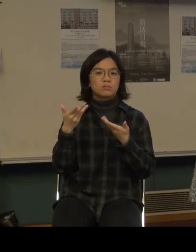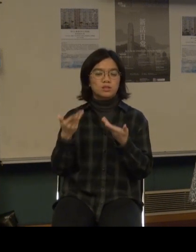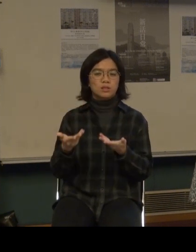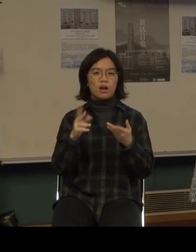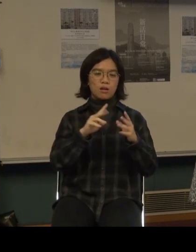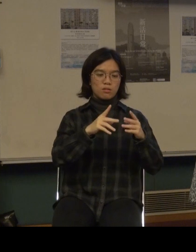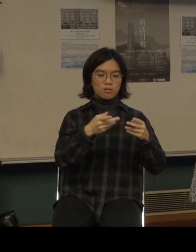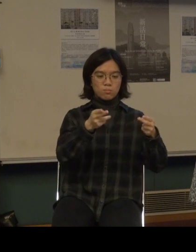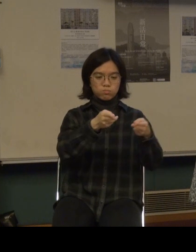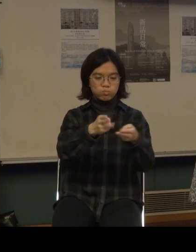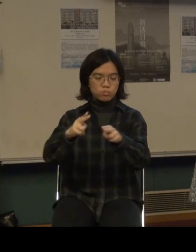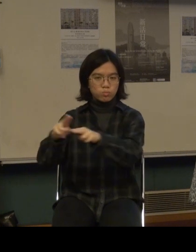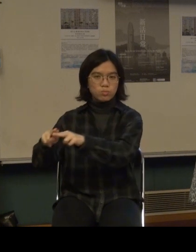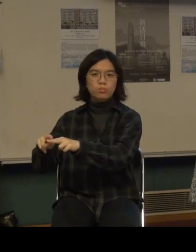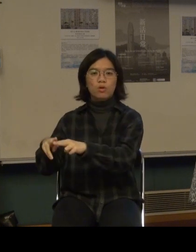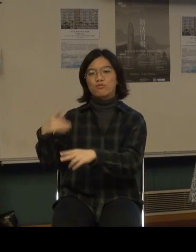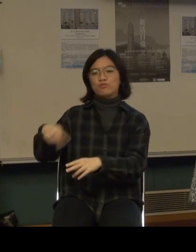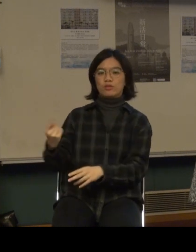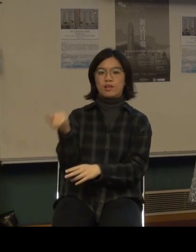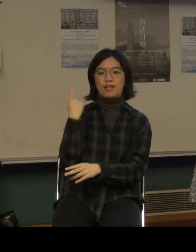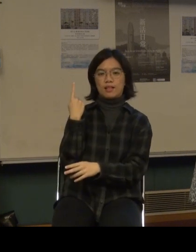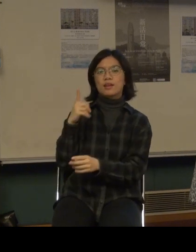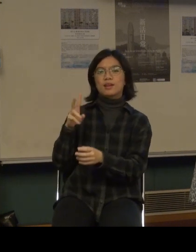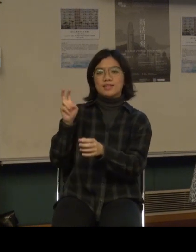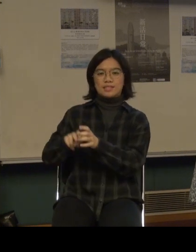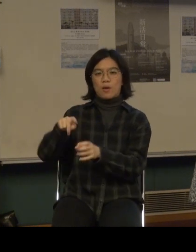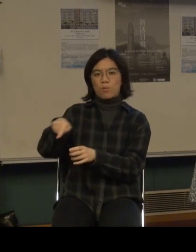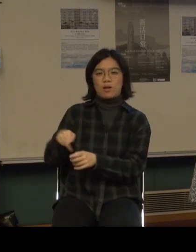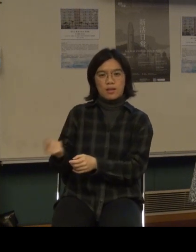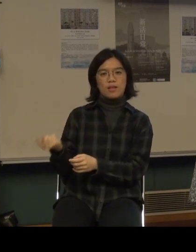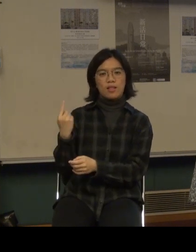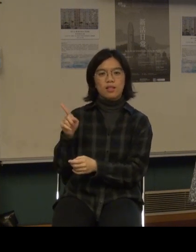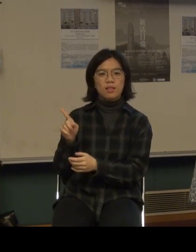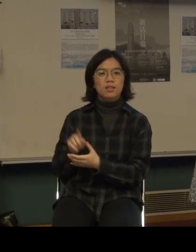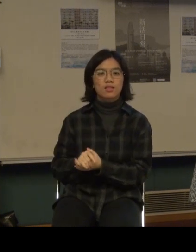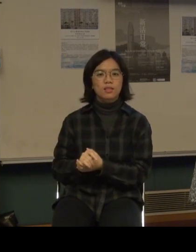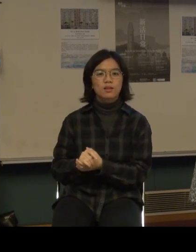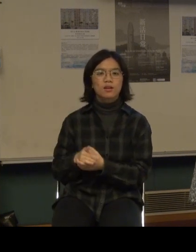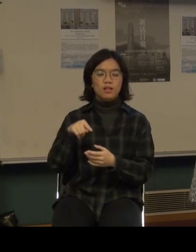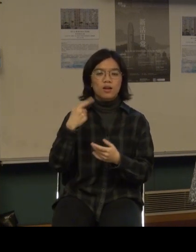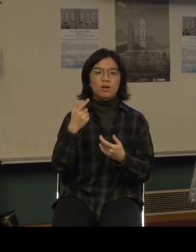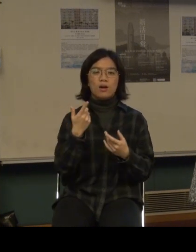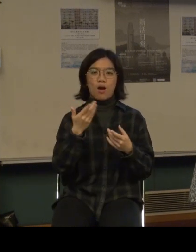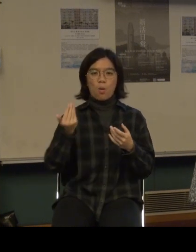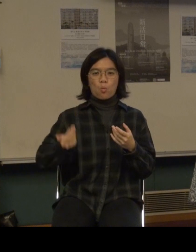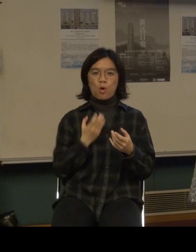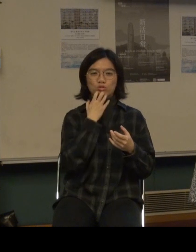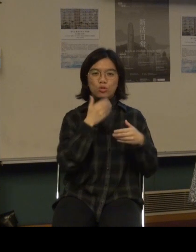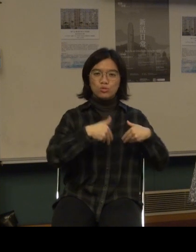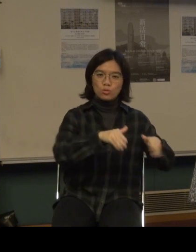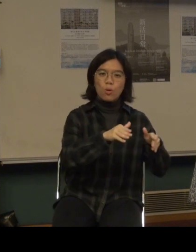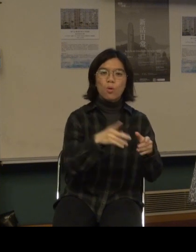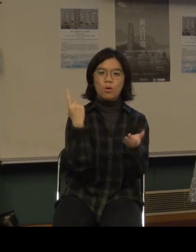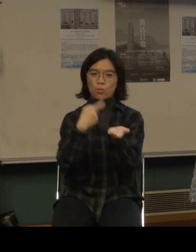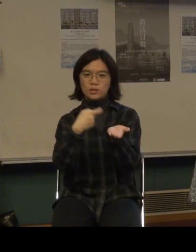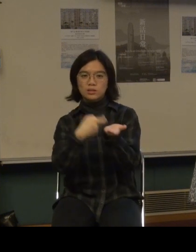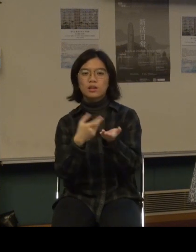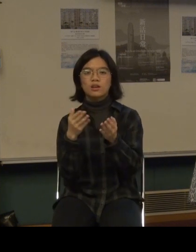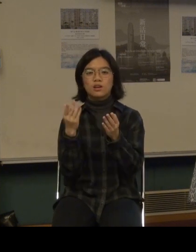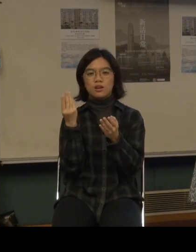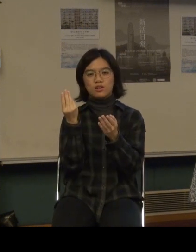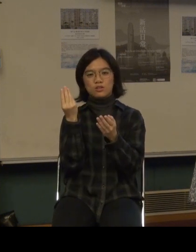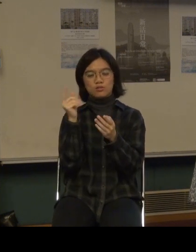剩咗西環呢一個嚇，而家仲喺度嘅。咁啊，另外即係廣東道啊、灣仔啊、同埋長沙灣呢幾個